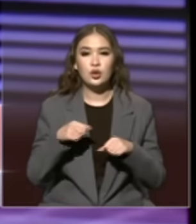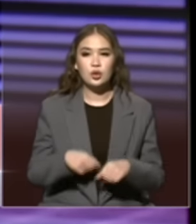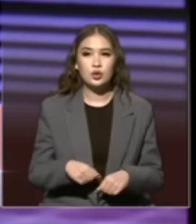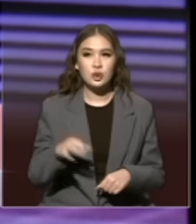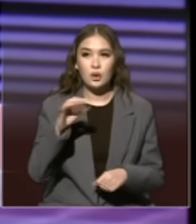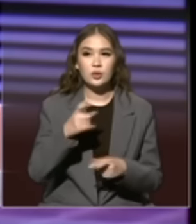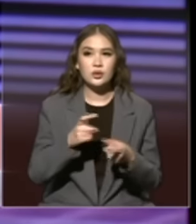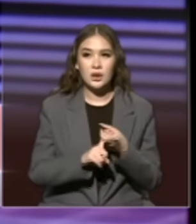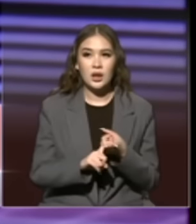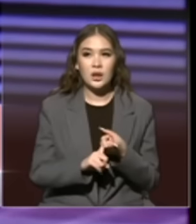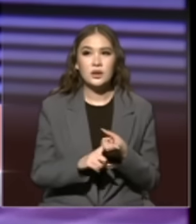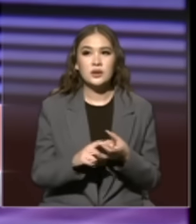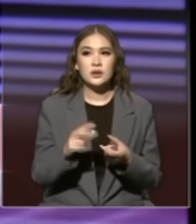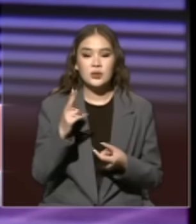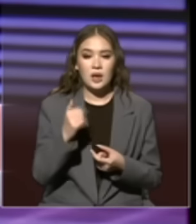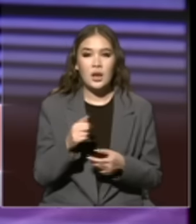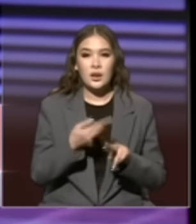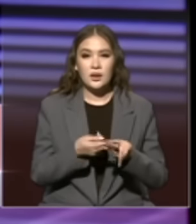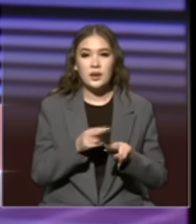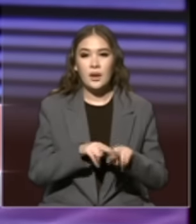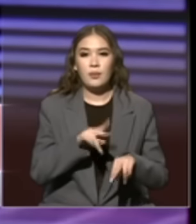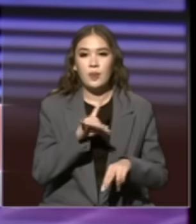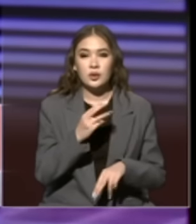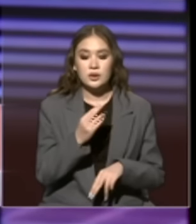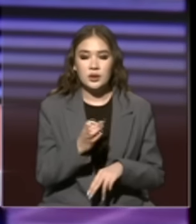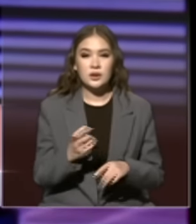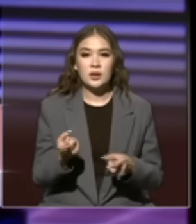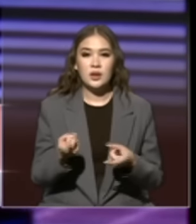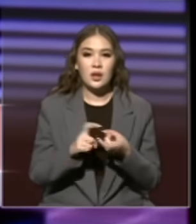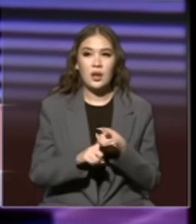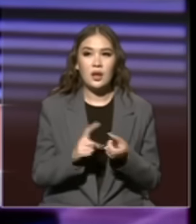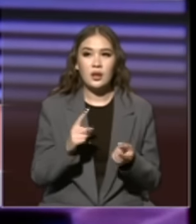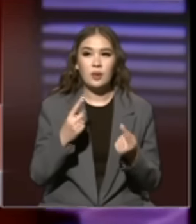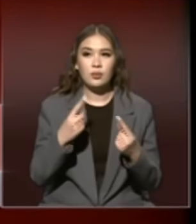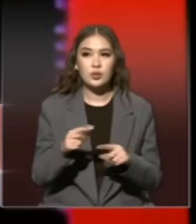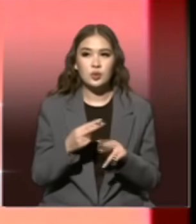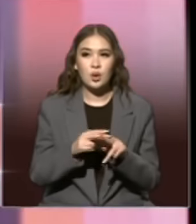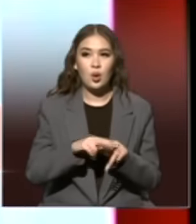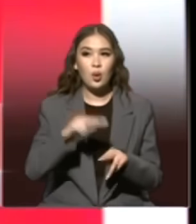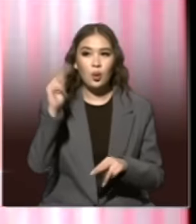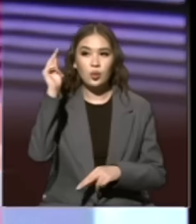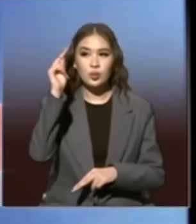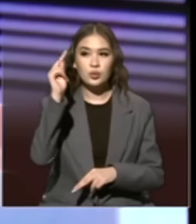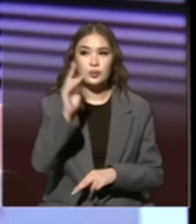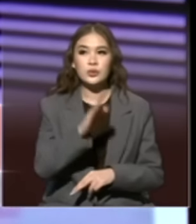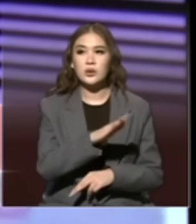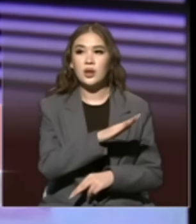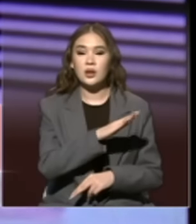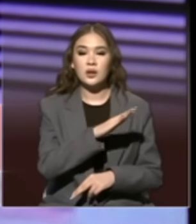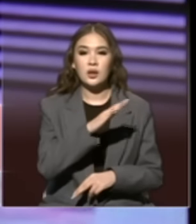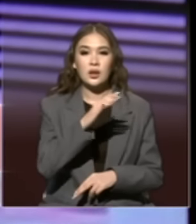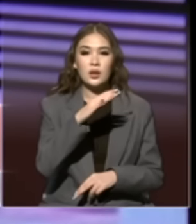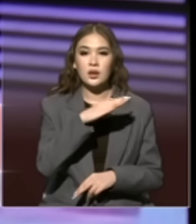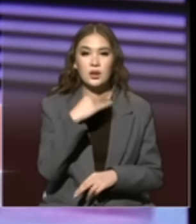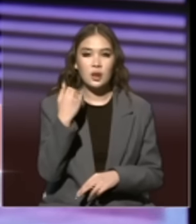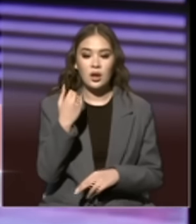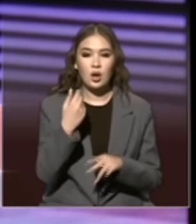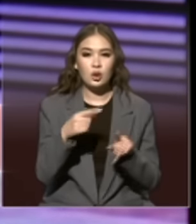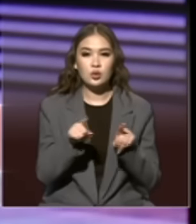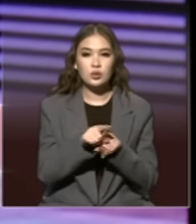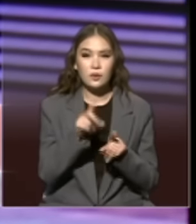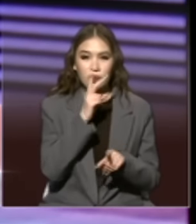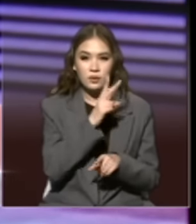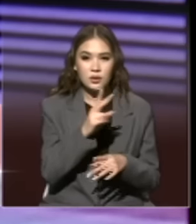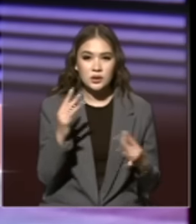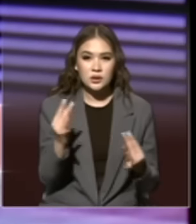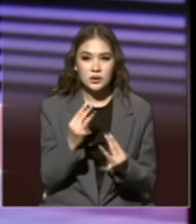ғой. Негізі бұл процесті керісінше заңгерлік білімде оқымайтын жастар көп қадағалады. Сол ғой. Иә. Олардың